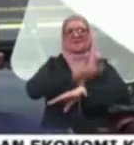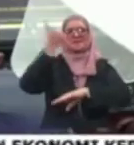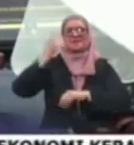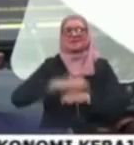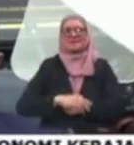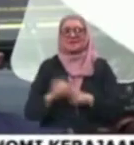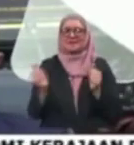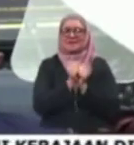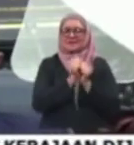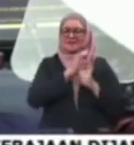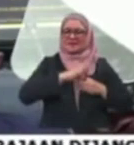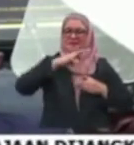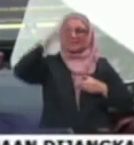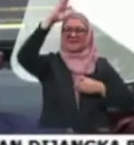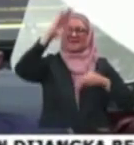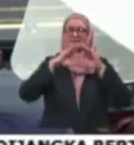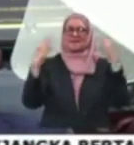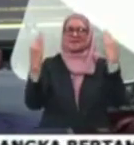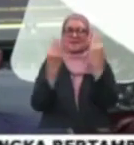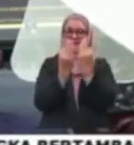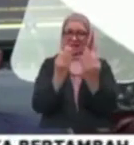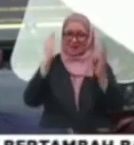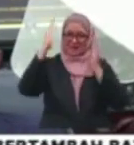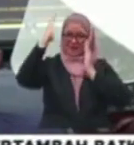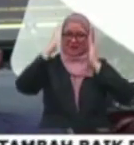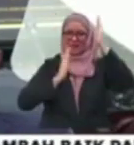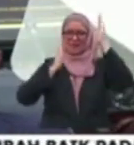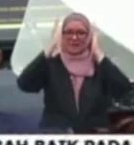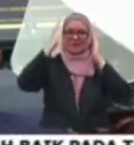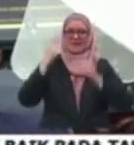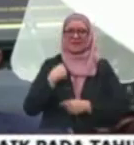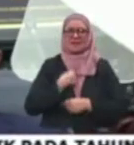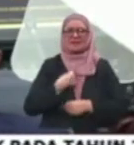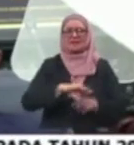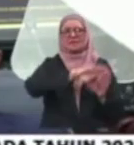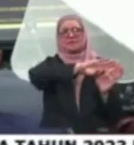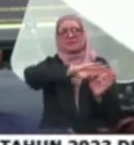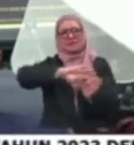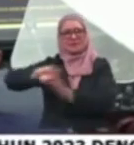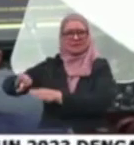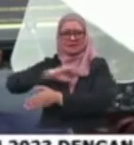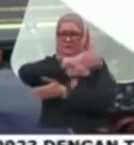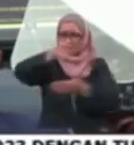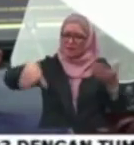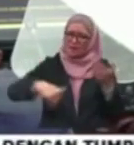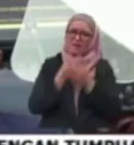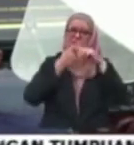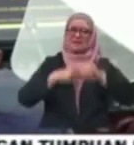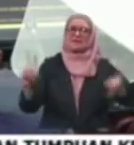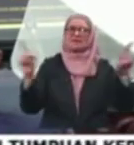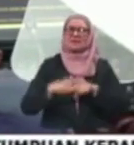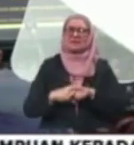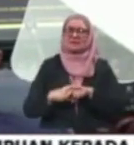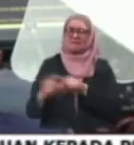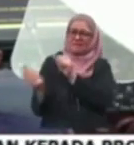dengan semangat keluarga Malaysia. Kita ketepikan semua perbezaan. Berganding bahu untuk